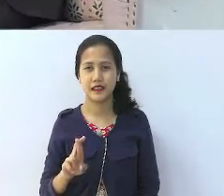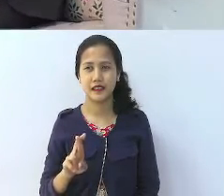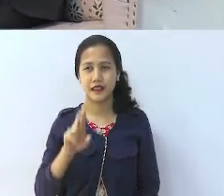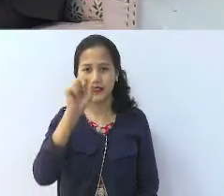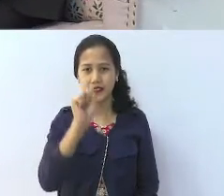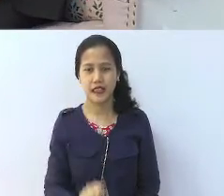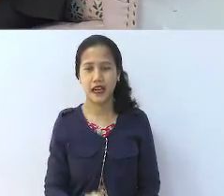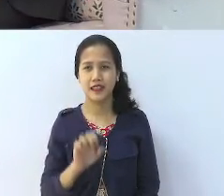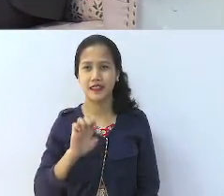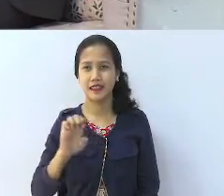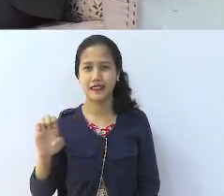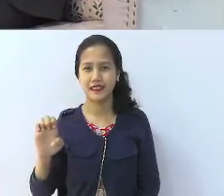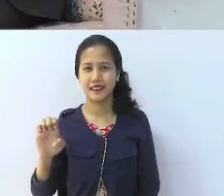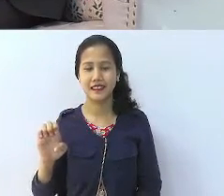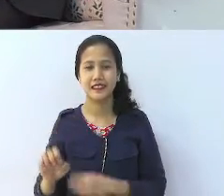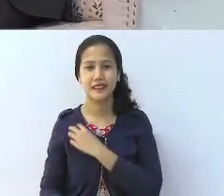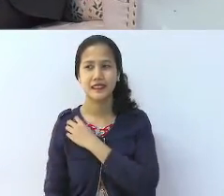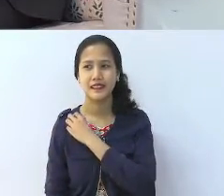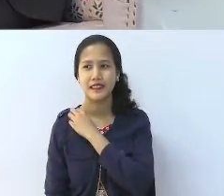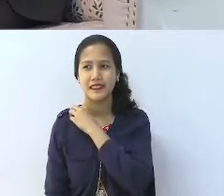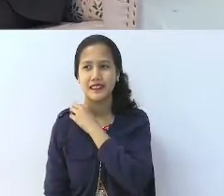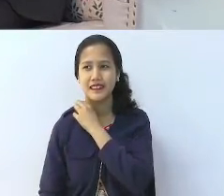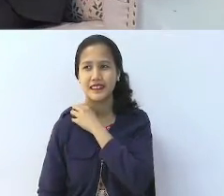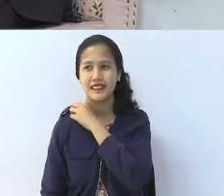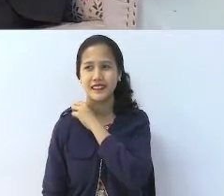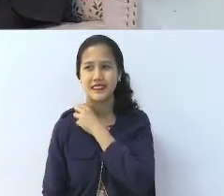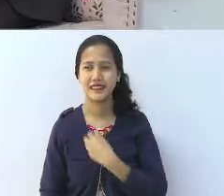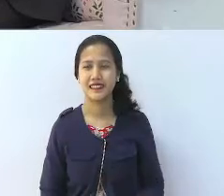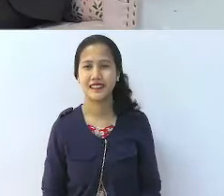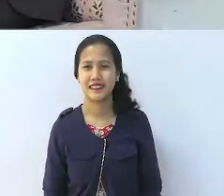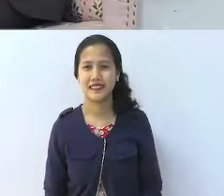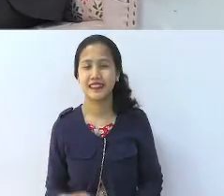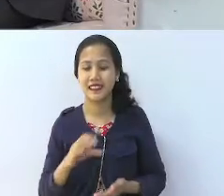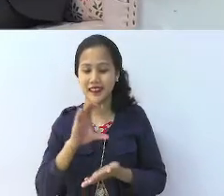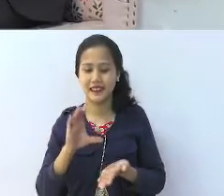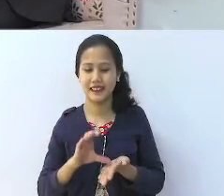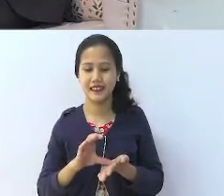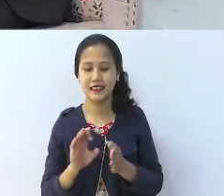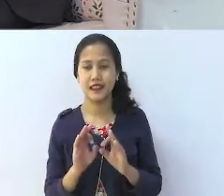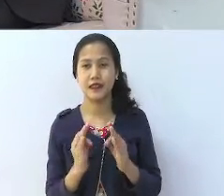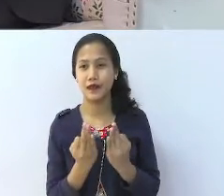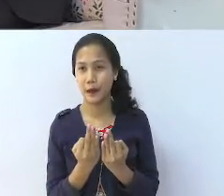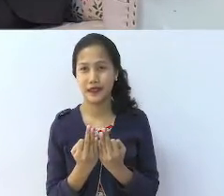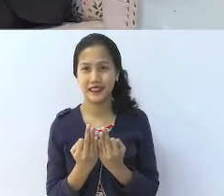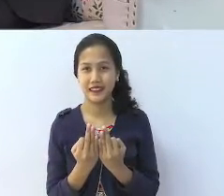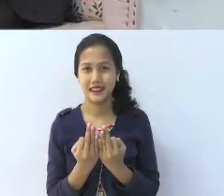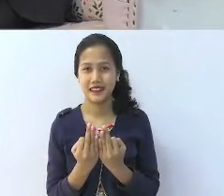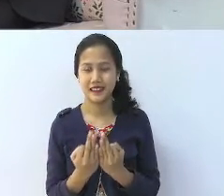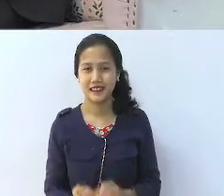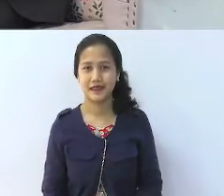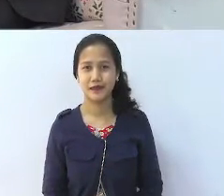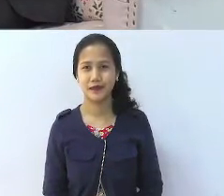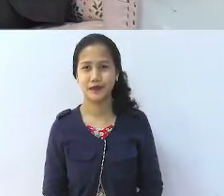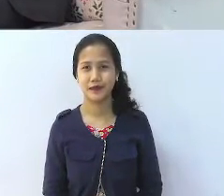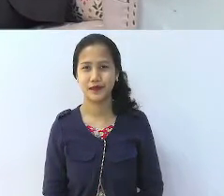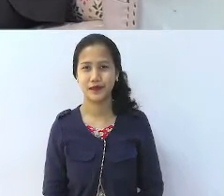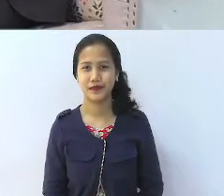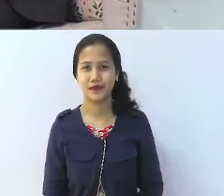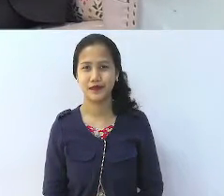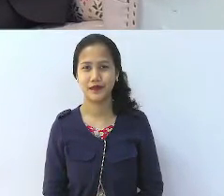Ay, oo naman. Sir Rudy Daif and Sir... Ang Western Union? Yun! Matindi. Ang